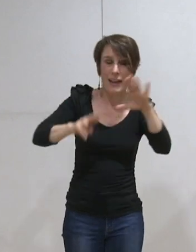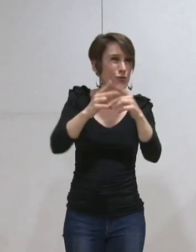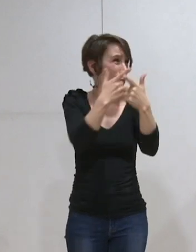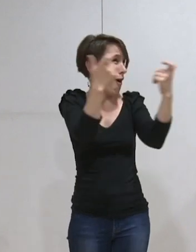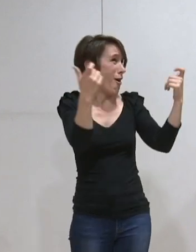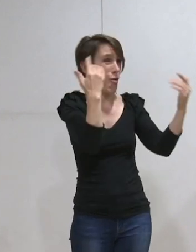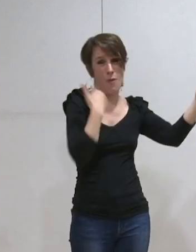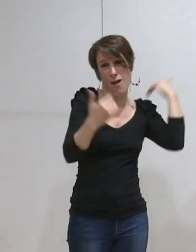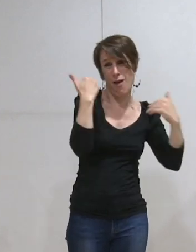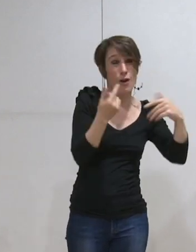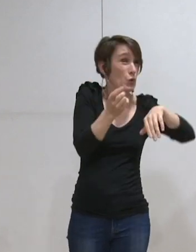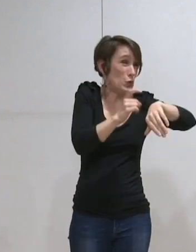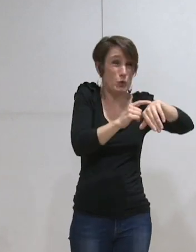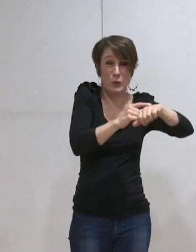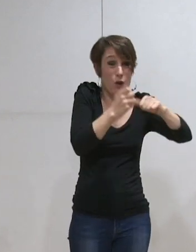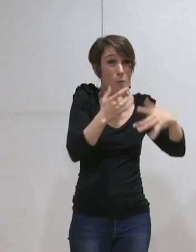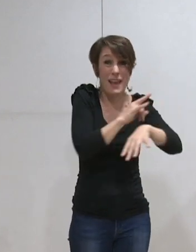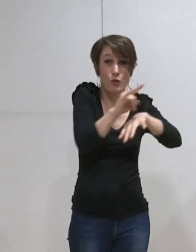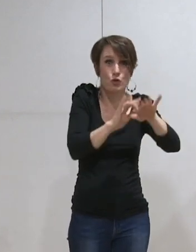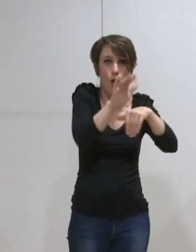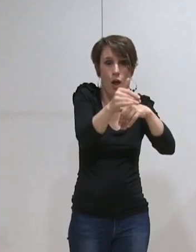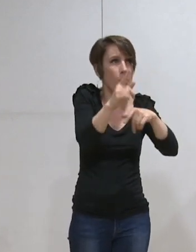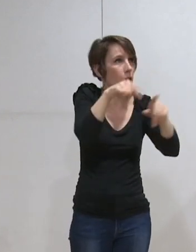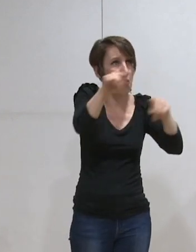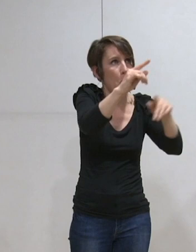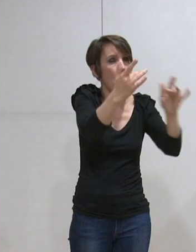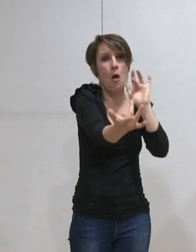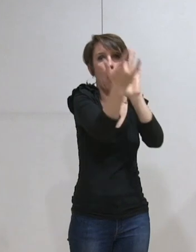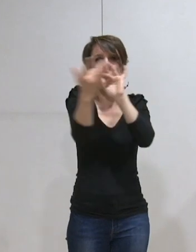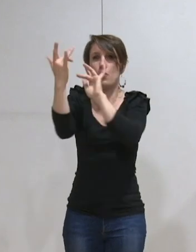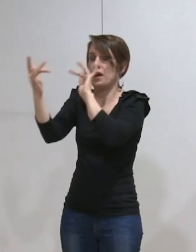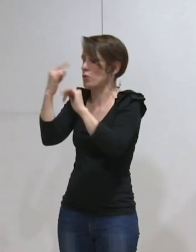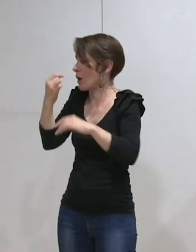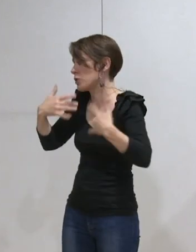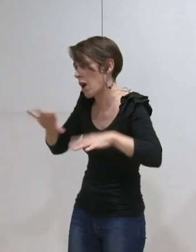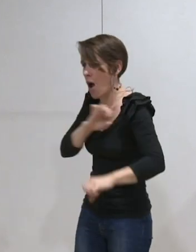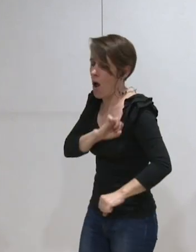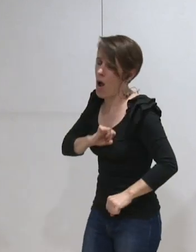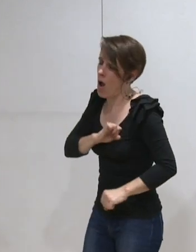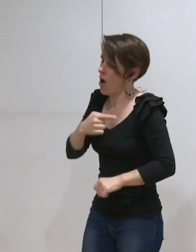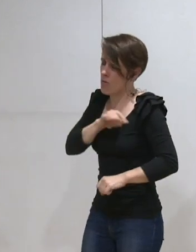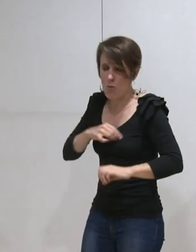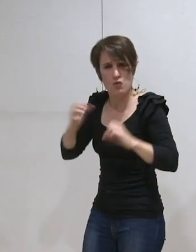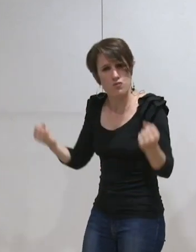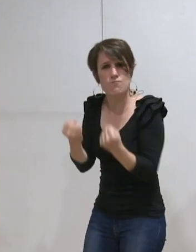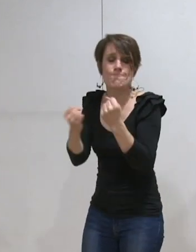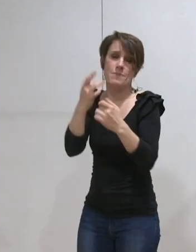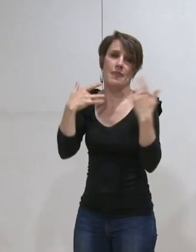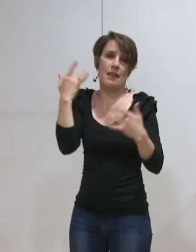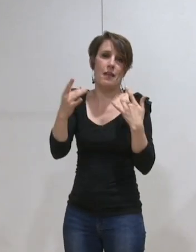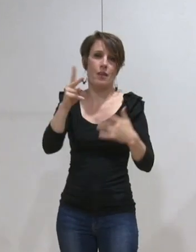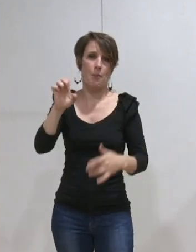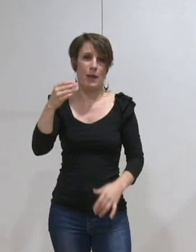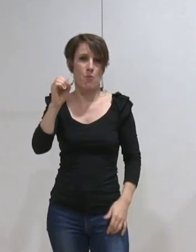dès les premières heures les premières heures leur soutien au théâtre Prémol pour ma part j'aurai l'occasion